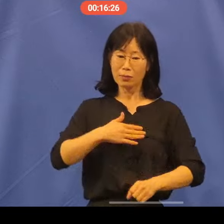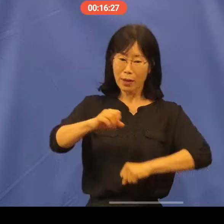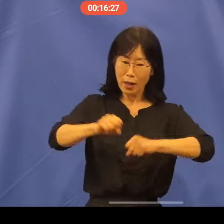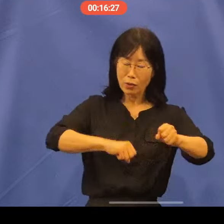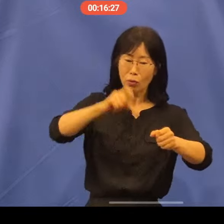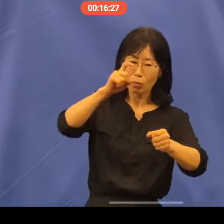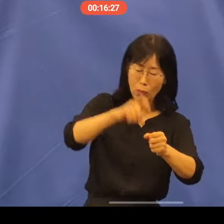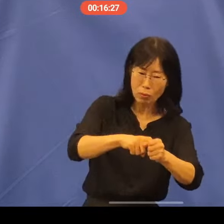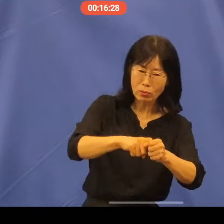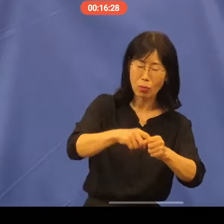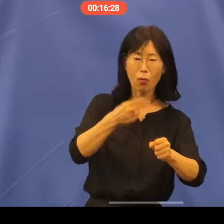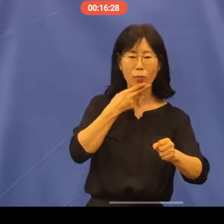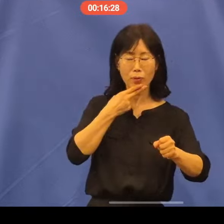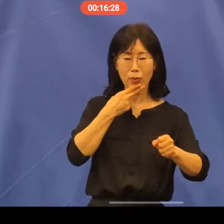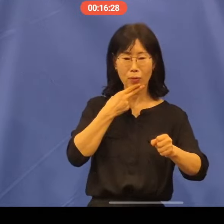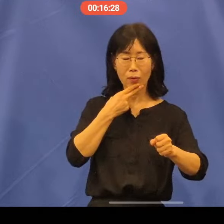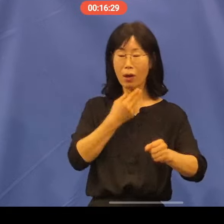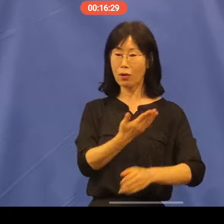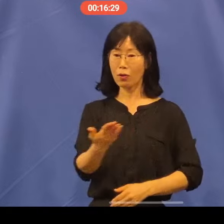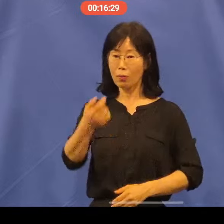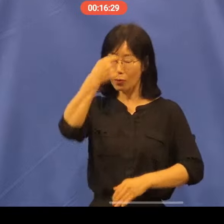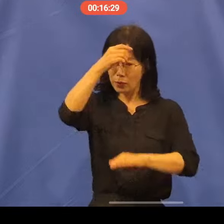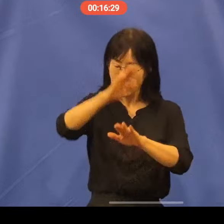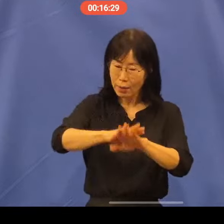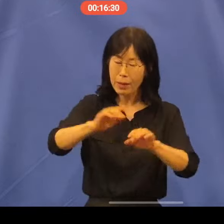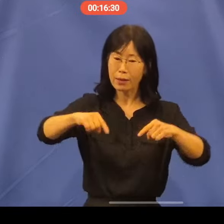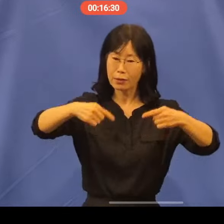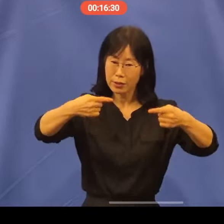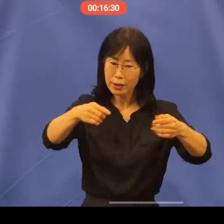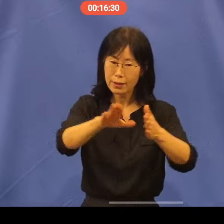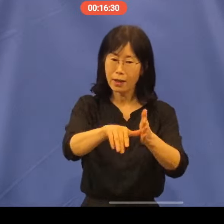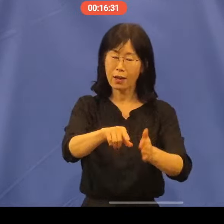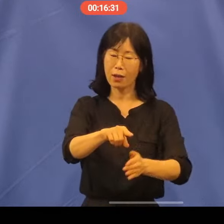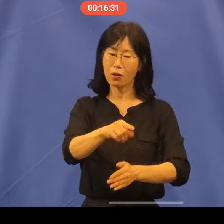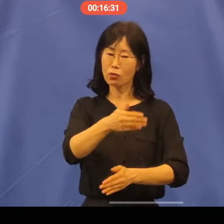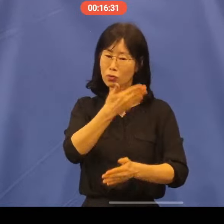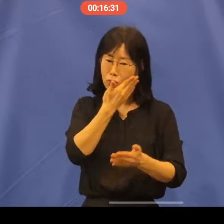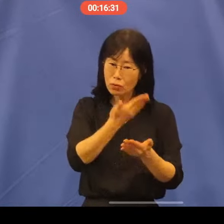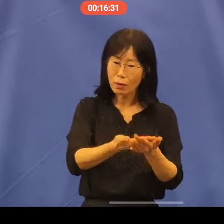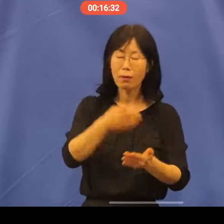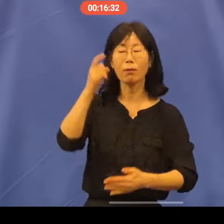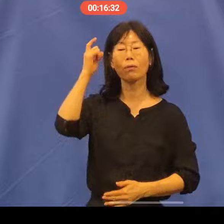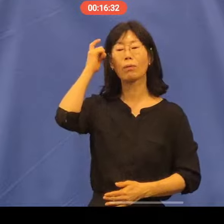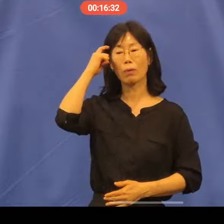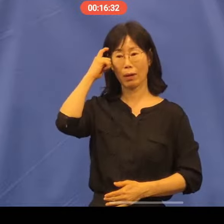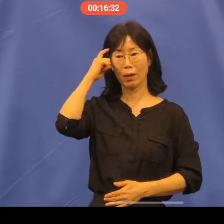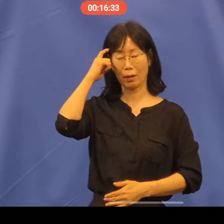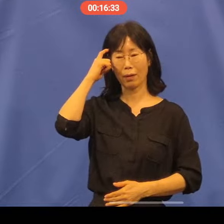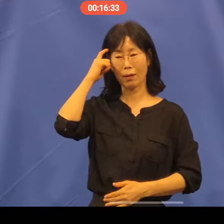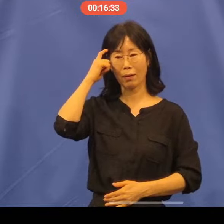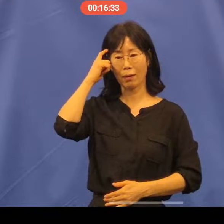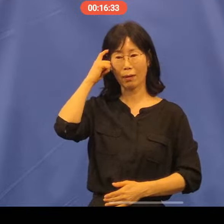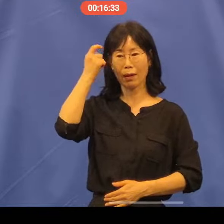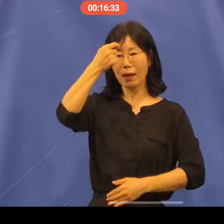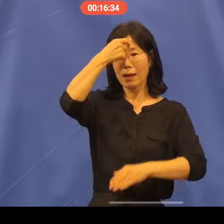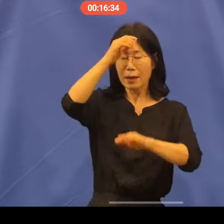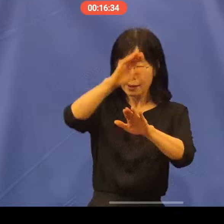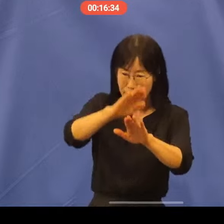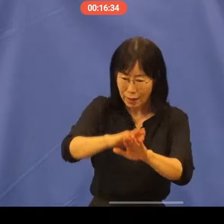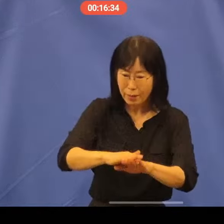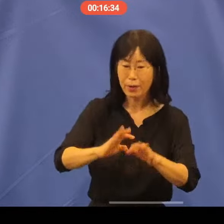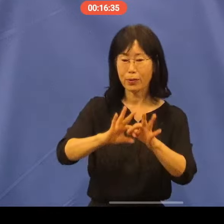왜 하느냐는 거죠. 여러분, 예배를 드릴 때마다 우리가 예배가 왜 중요한가 하면 오늘 그 예배를 통하여 우리의